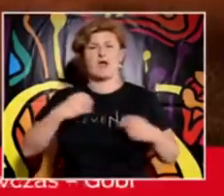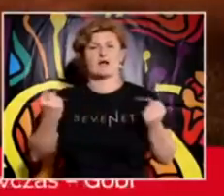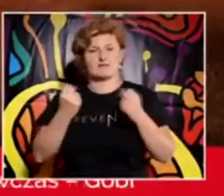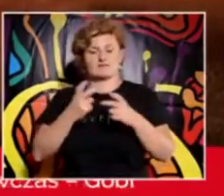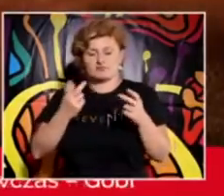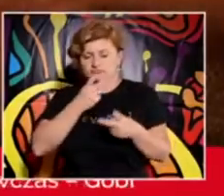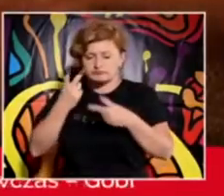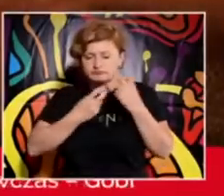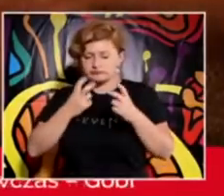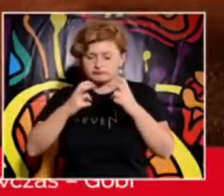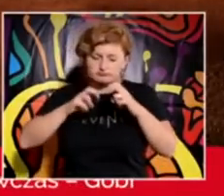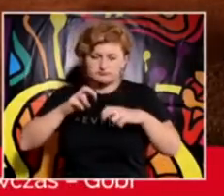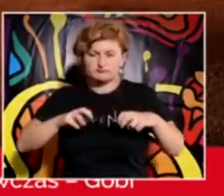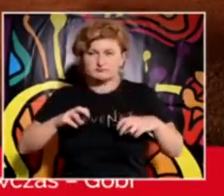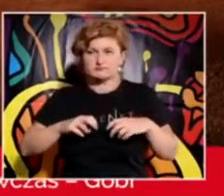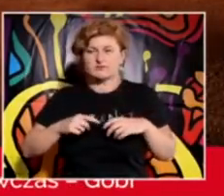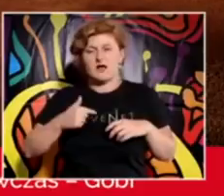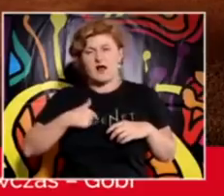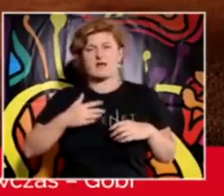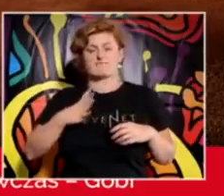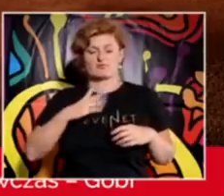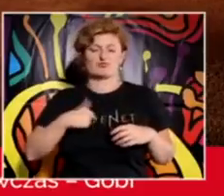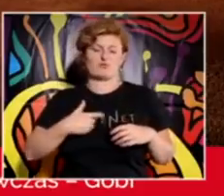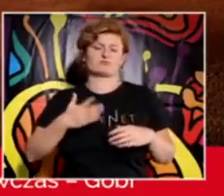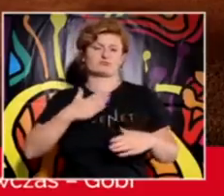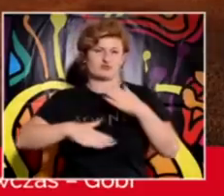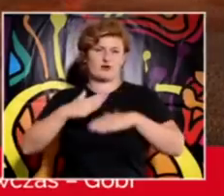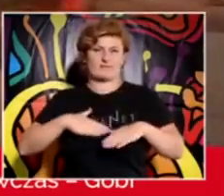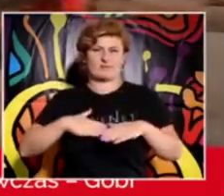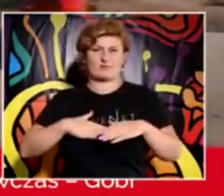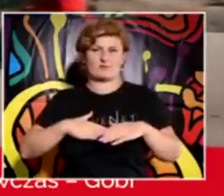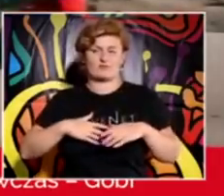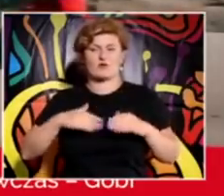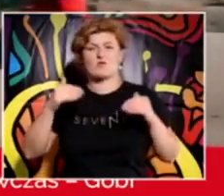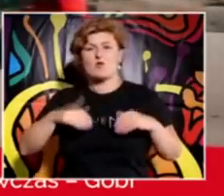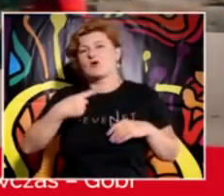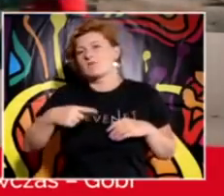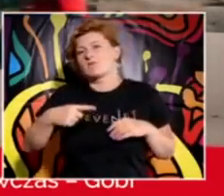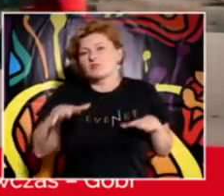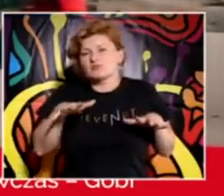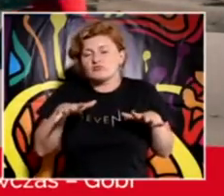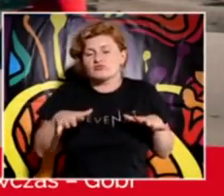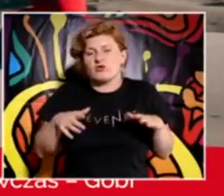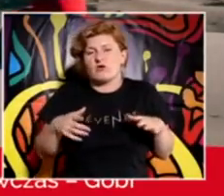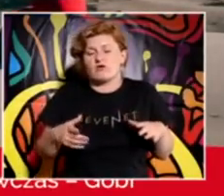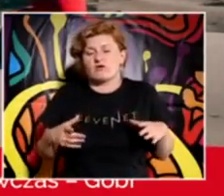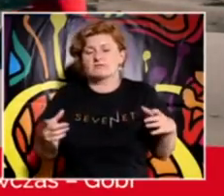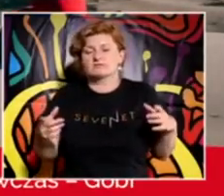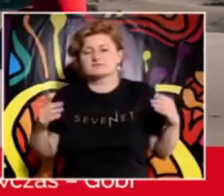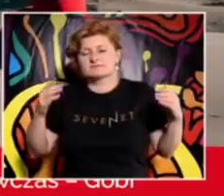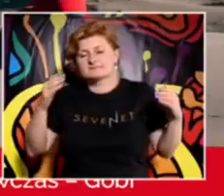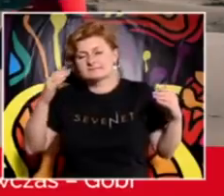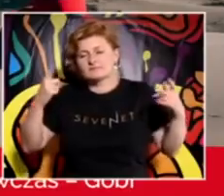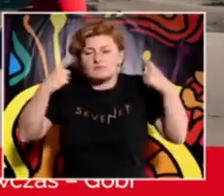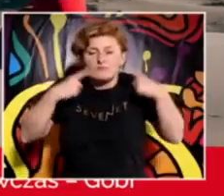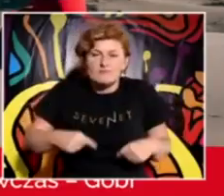my czerpaliśmy z tego dużą przyjemność, mimo że nie było tak dużo tej spontaniczności, bo wiemy, że spontaniczność to jest zupełnie inny level podróżowania.